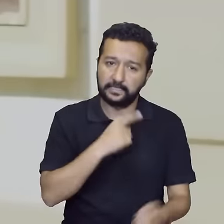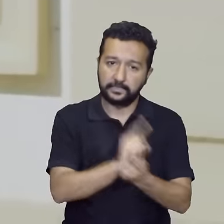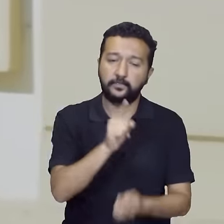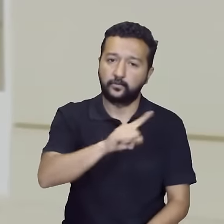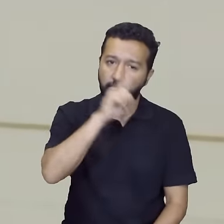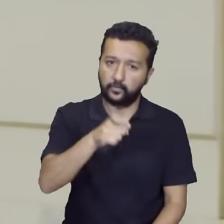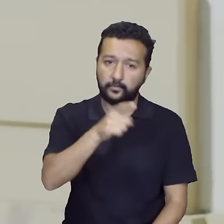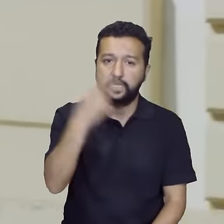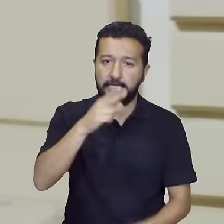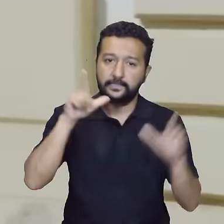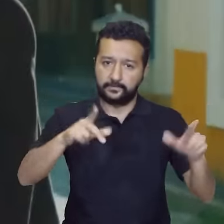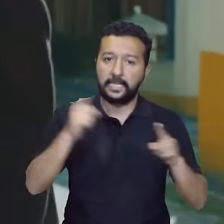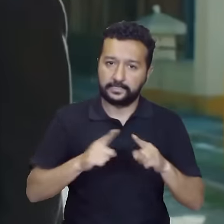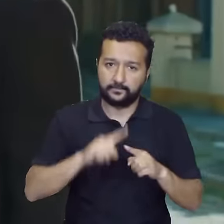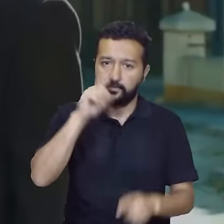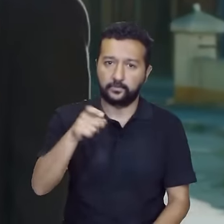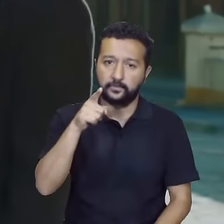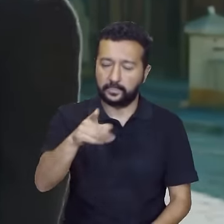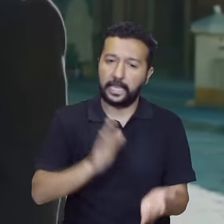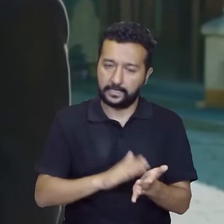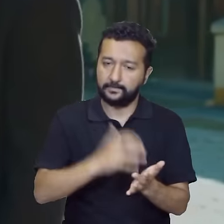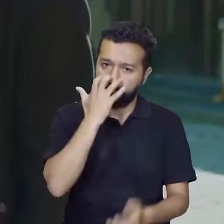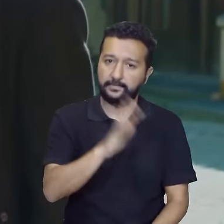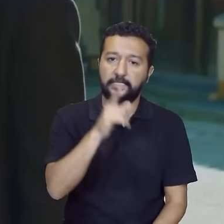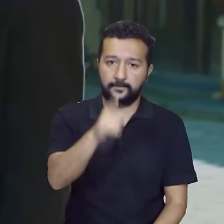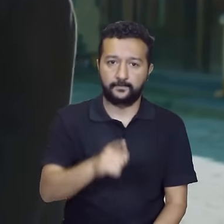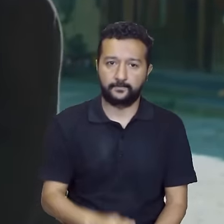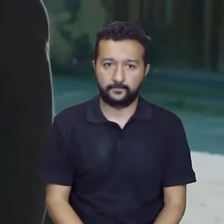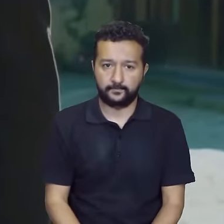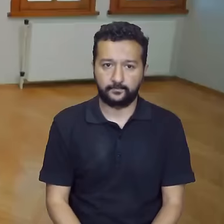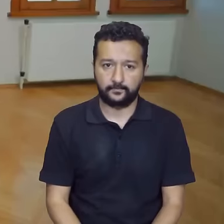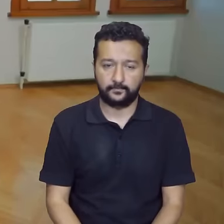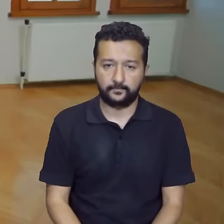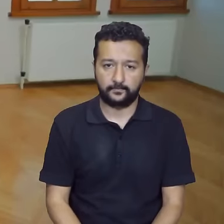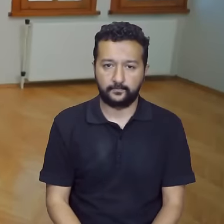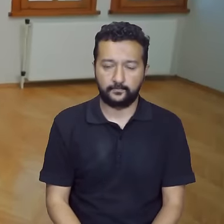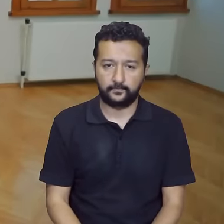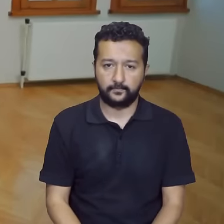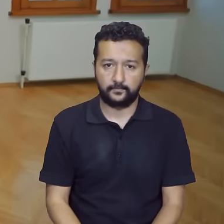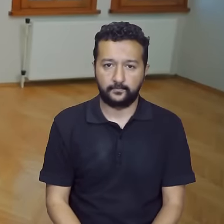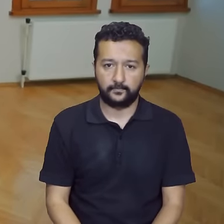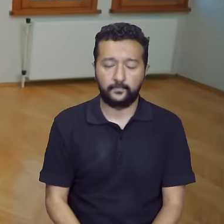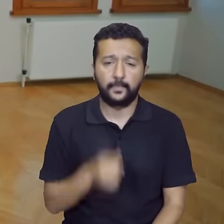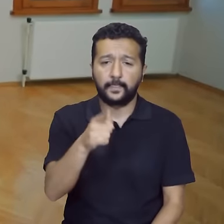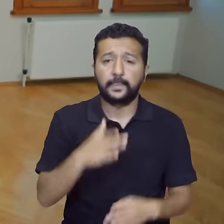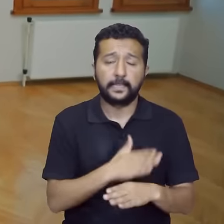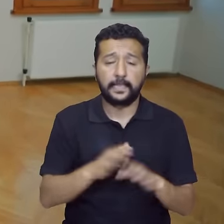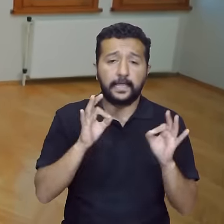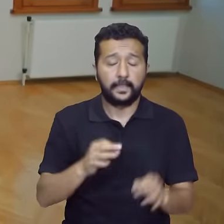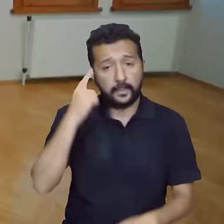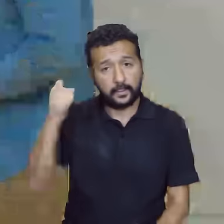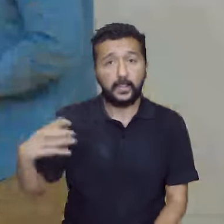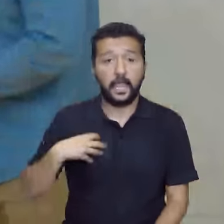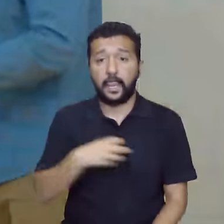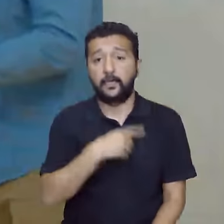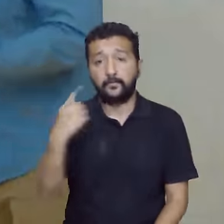sana sorarım o tablonun hesabını. Elinden çekeceğin var. Karşı kaldırımda yürüdüler. Hayır sen niye sardın ki şimdi